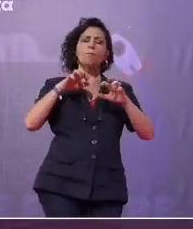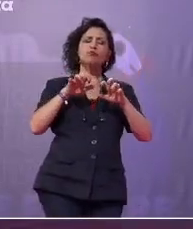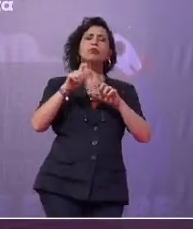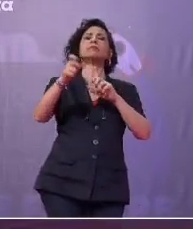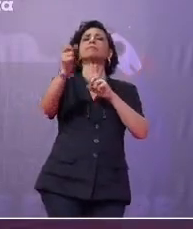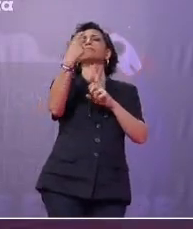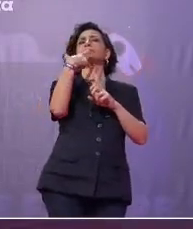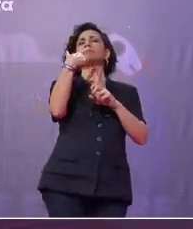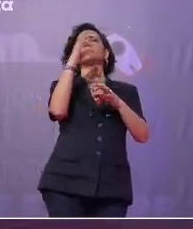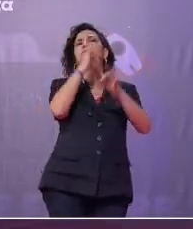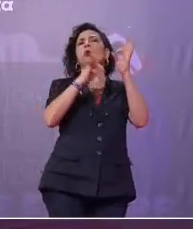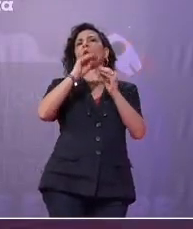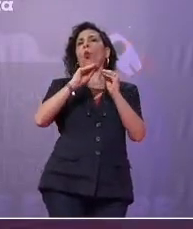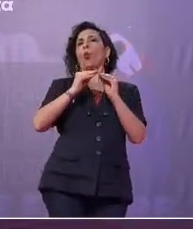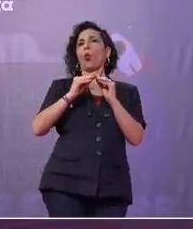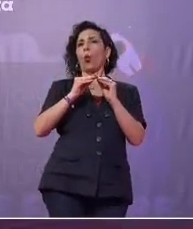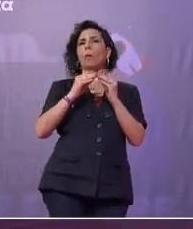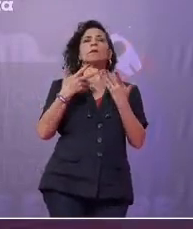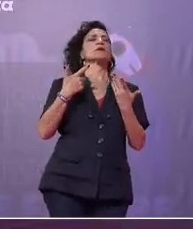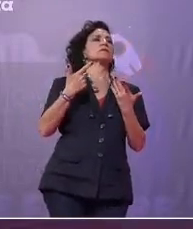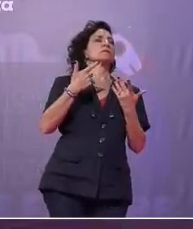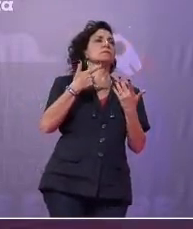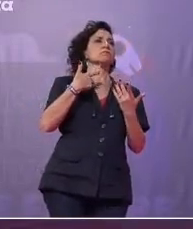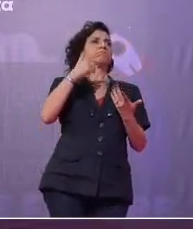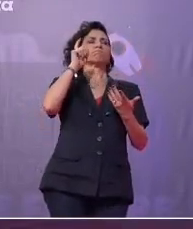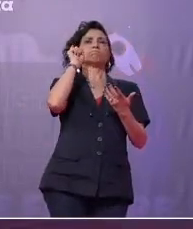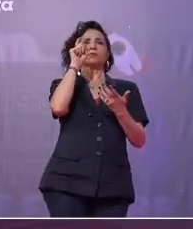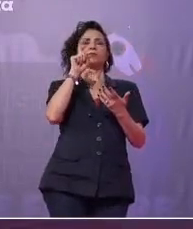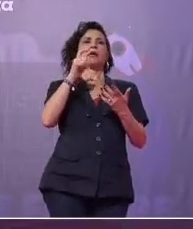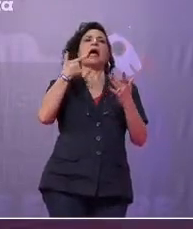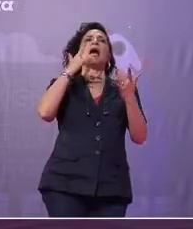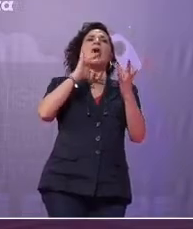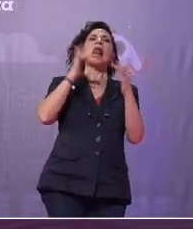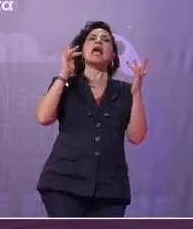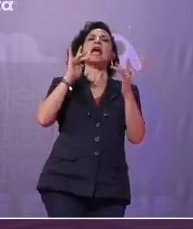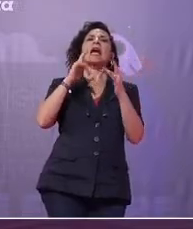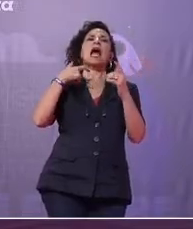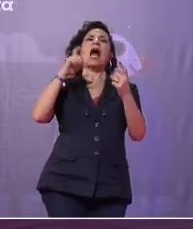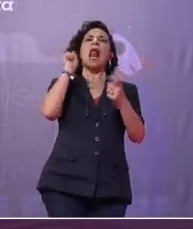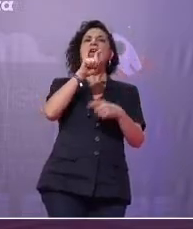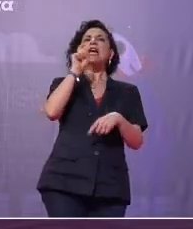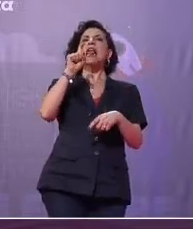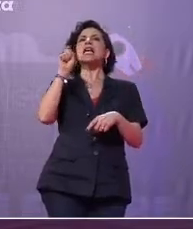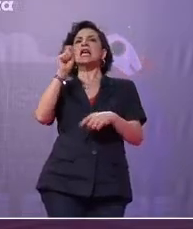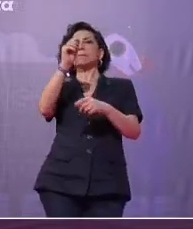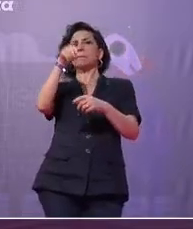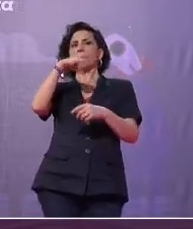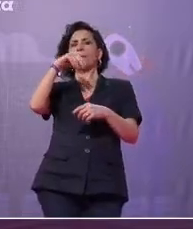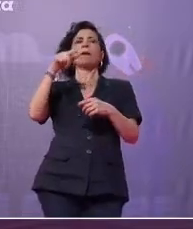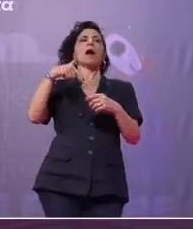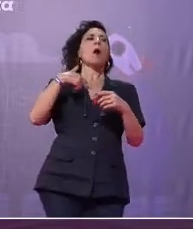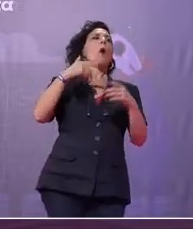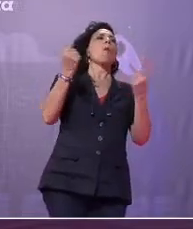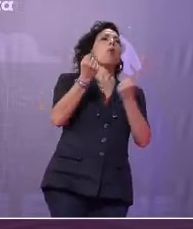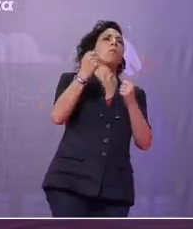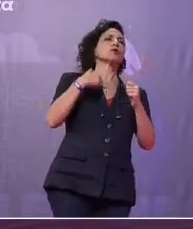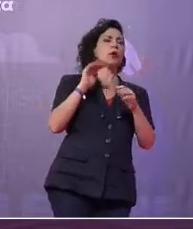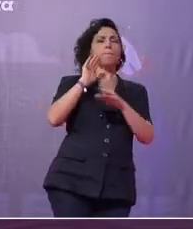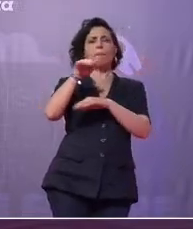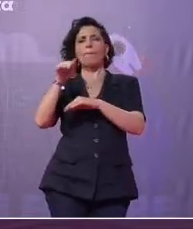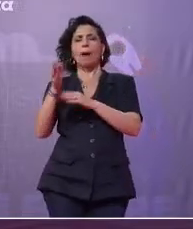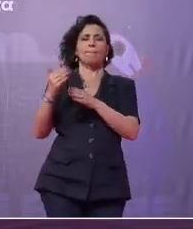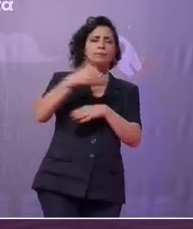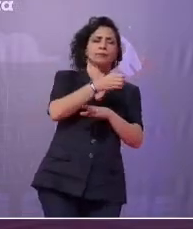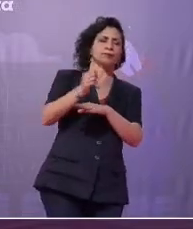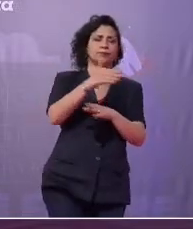avrei ricevuto 10 link avrei dovuto capire studiare saltare le pubblicità andare a capire come fare per poi